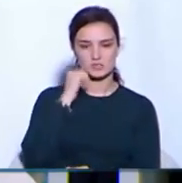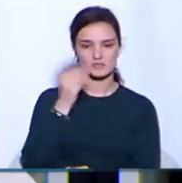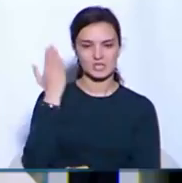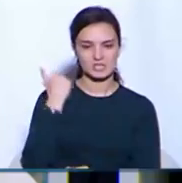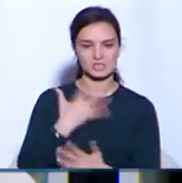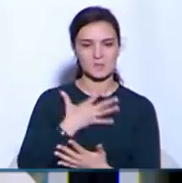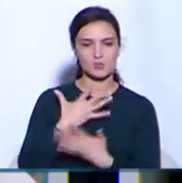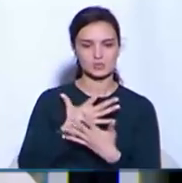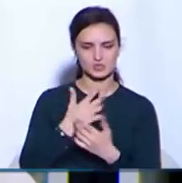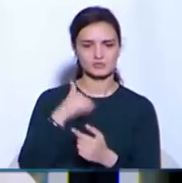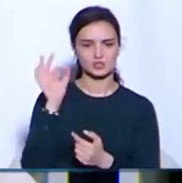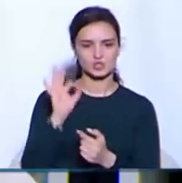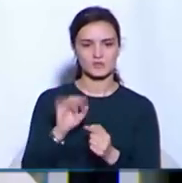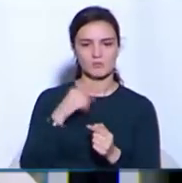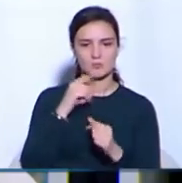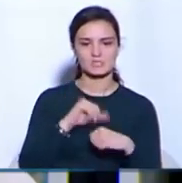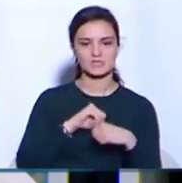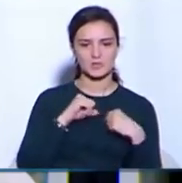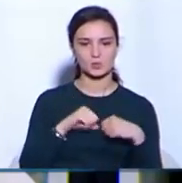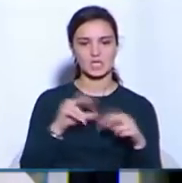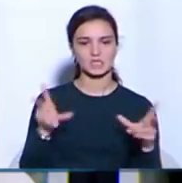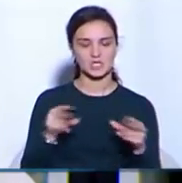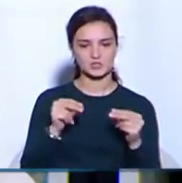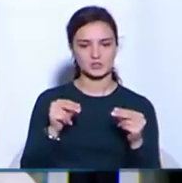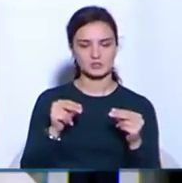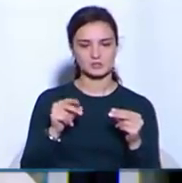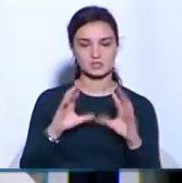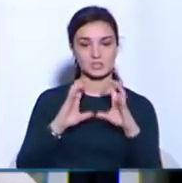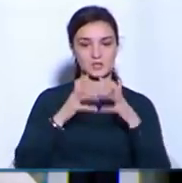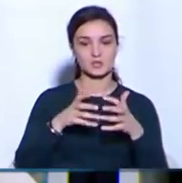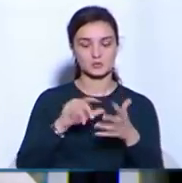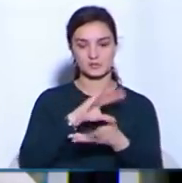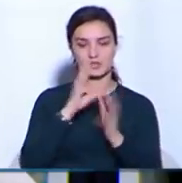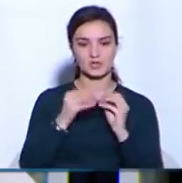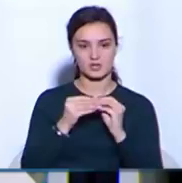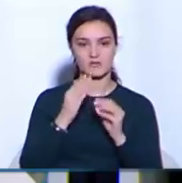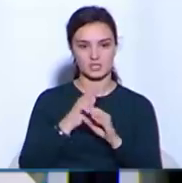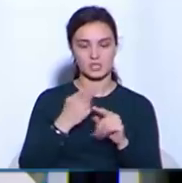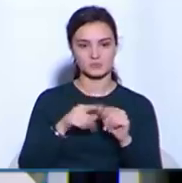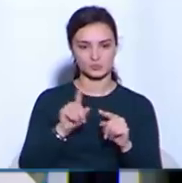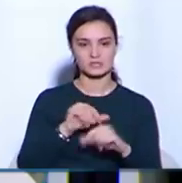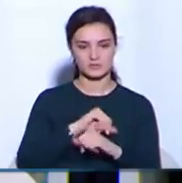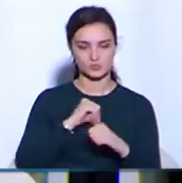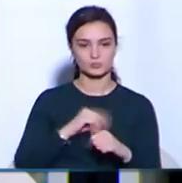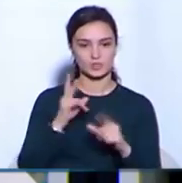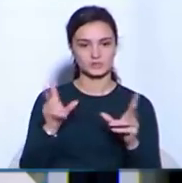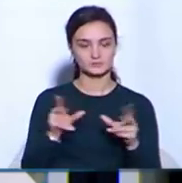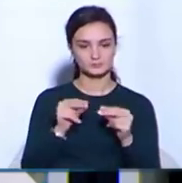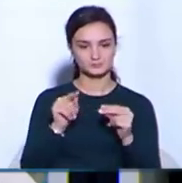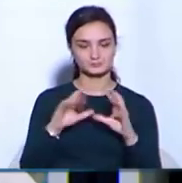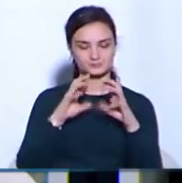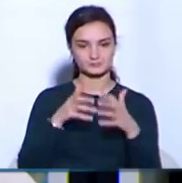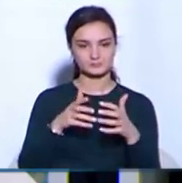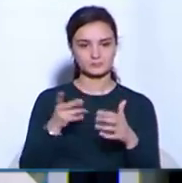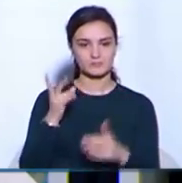უძველესი ემოცია, მაინც ჩვენ კი ხშირად ვამბობთ, რომ სიყვარული გადაარჩენს სამყაროს და ყველა მომართული ვართ ამისკენ, რომ სიყვარულმა უნდა გადაარჩინოს